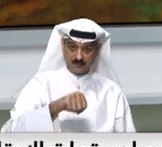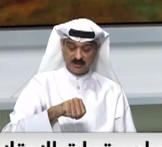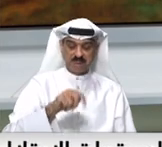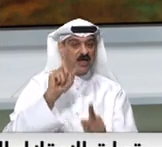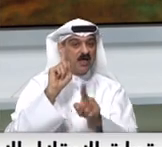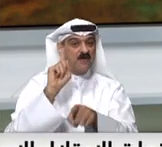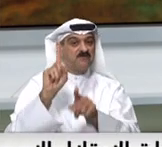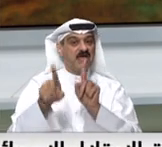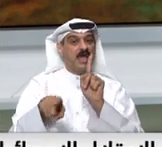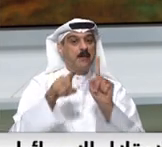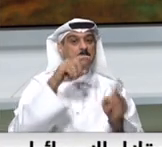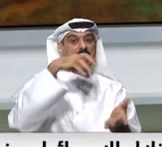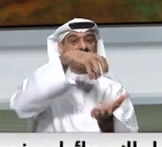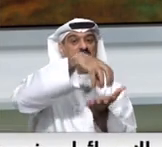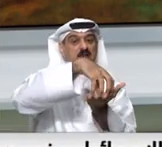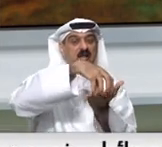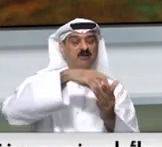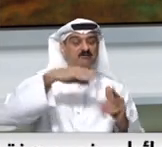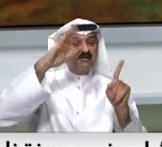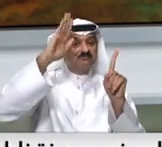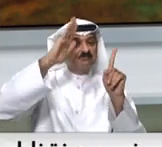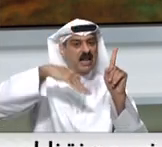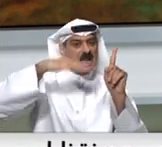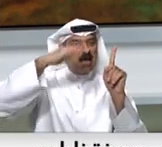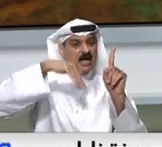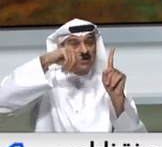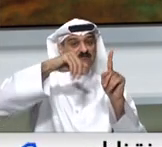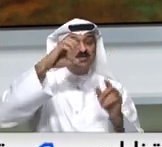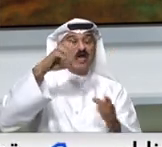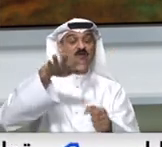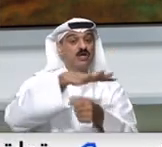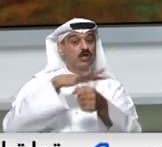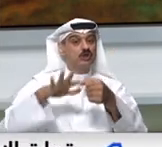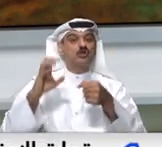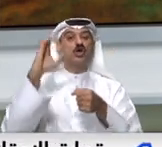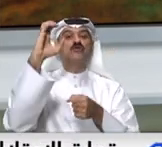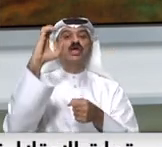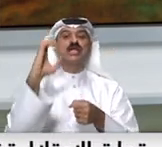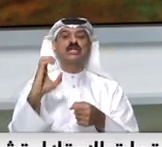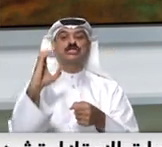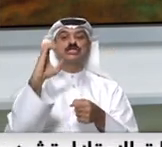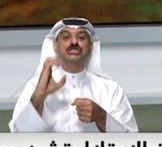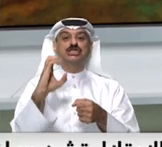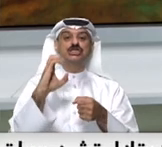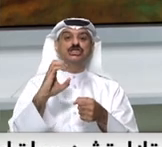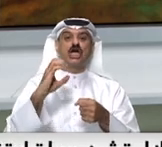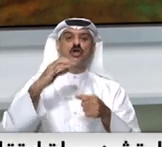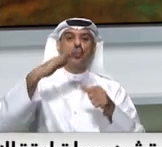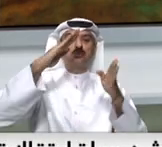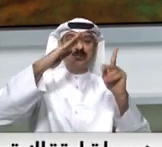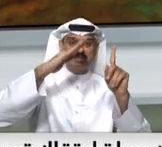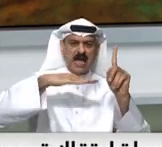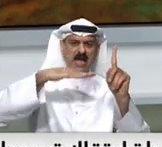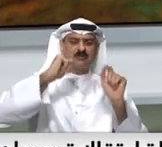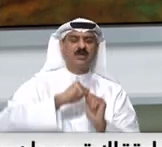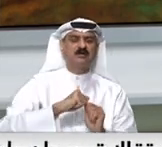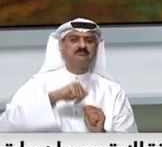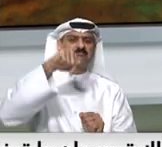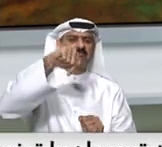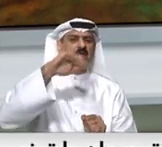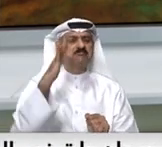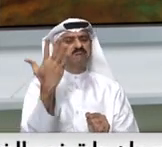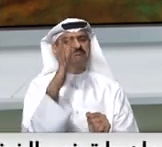اغلب المناطق اقل درجات الحراره دائما تكون في جزرنا الجنوبيه كبر وام المرادم تتراوح درجات الحراره هناك